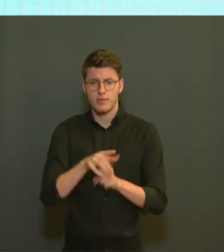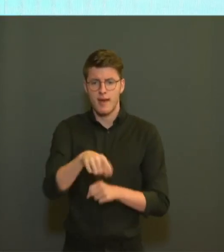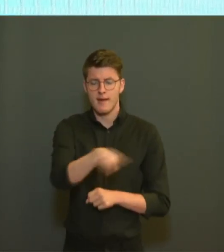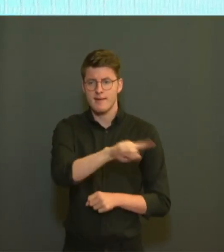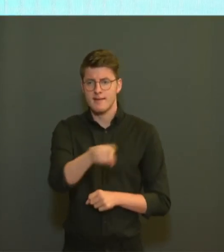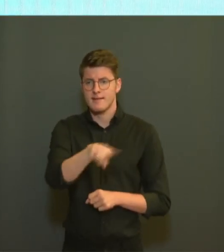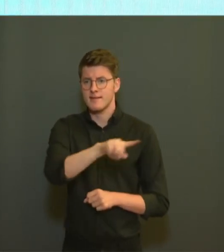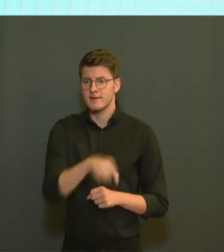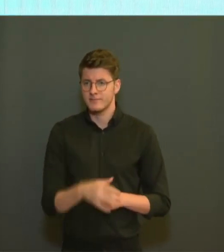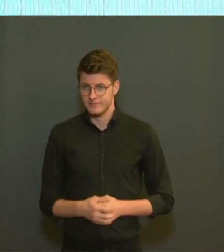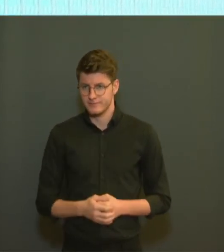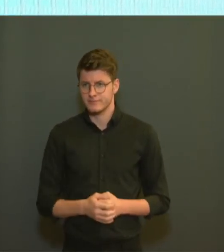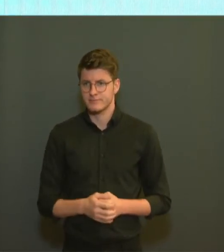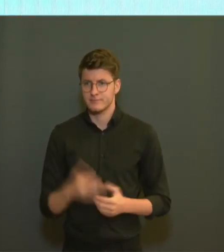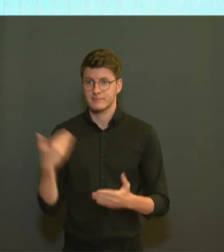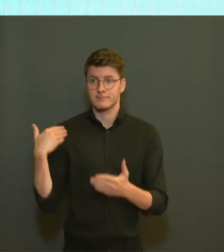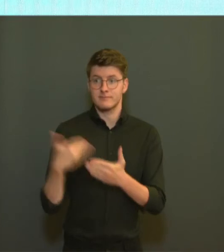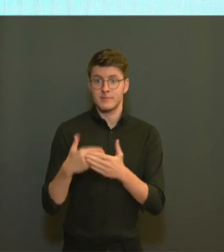maand augustus.